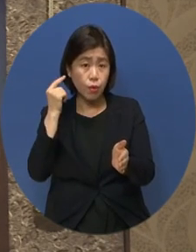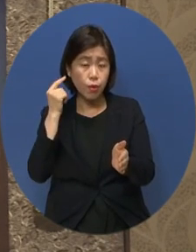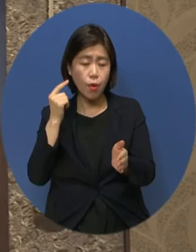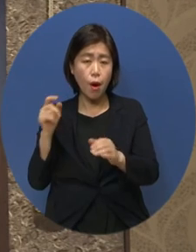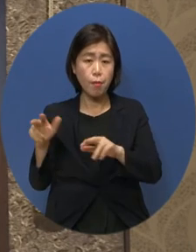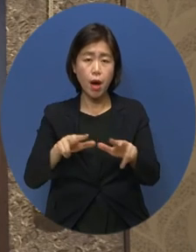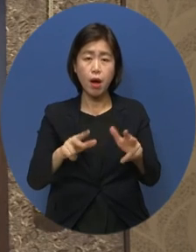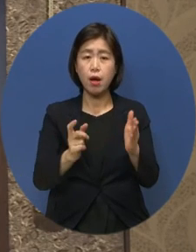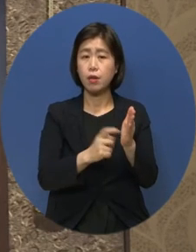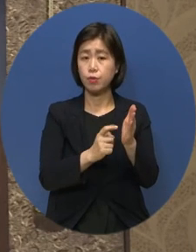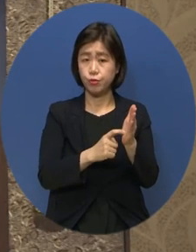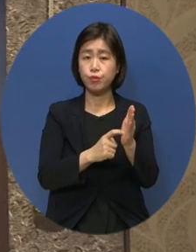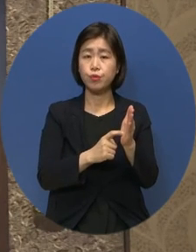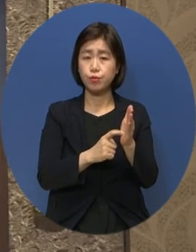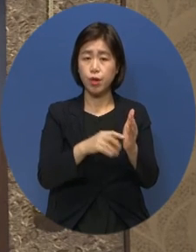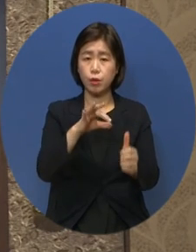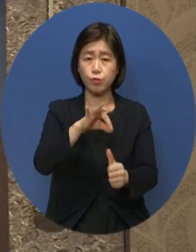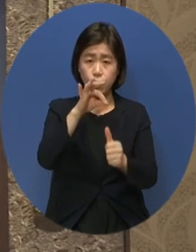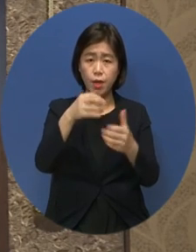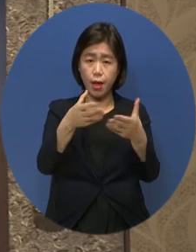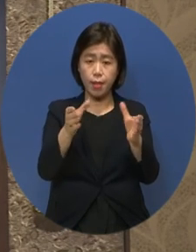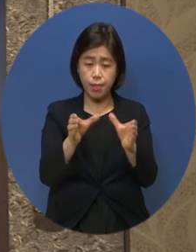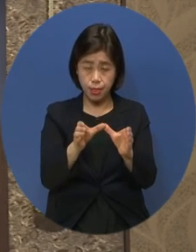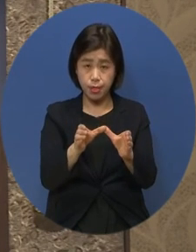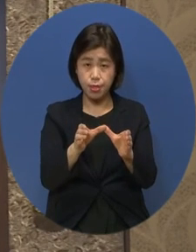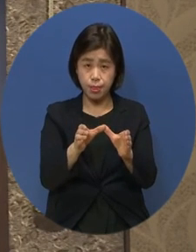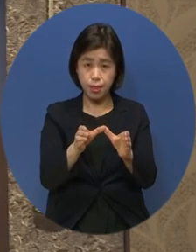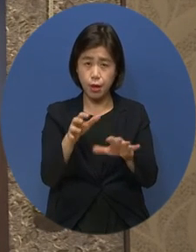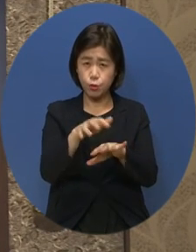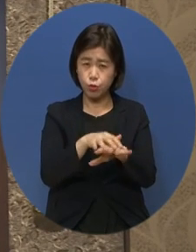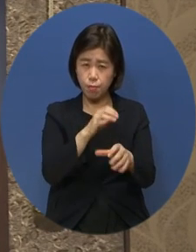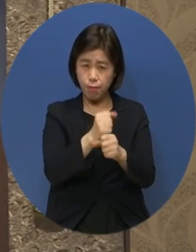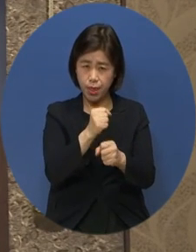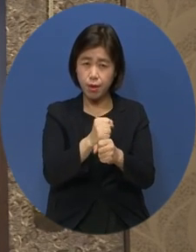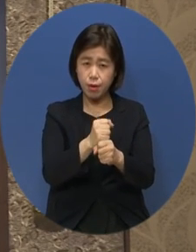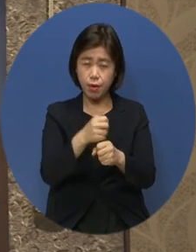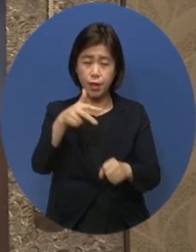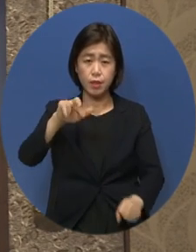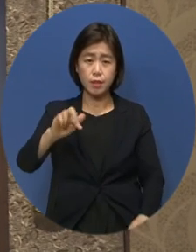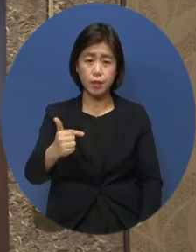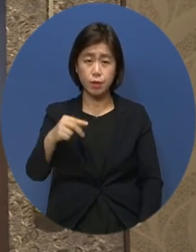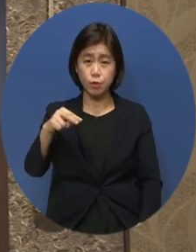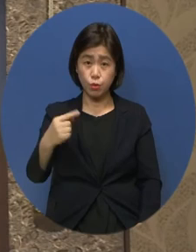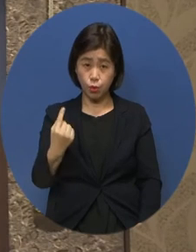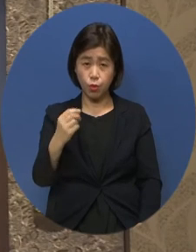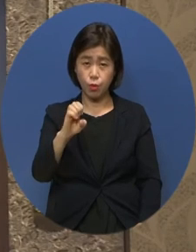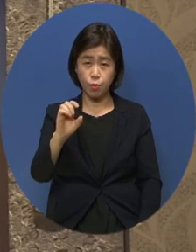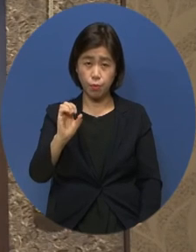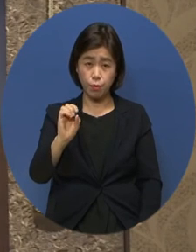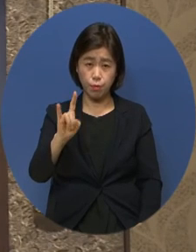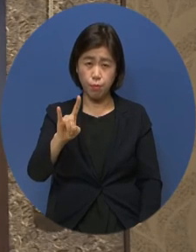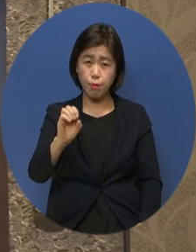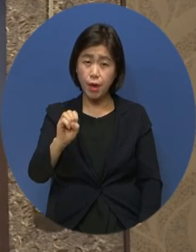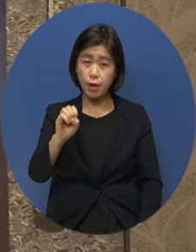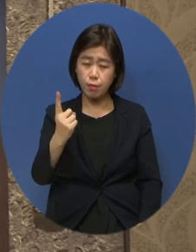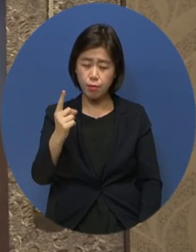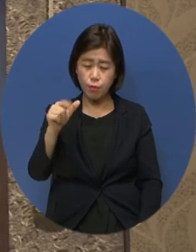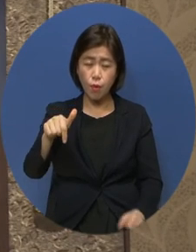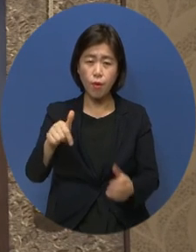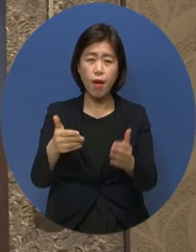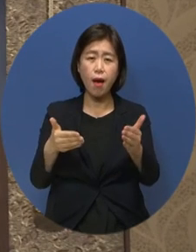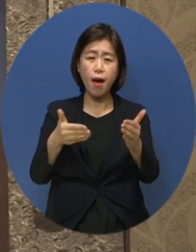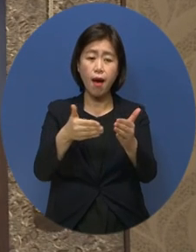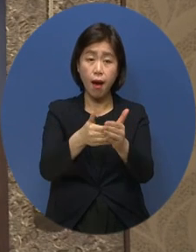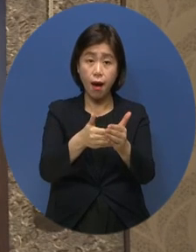어구 단 선발대를 꾸려서 진도 팽목항 으로 내려갔습니다 아 눈 앞에서 배가 침몰하고